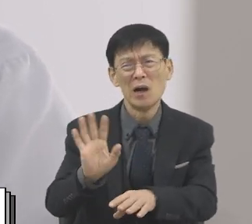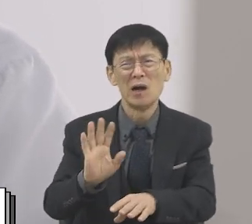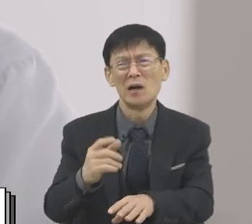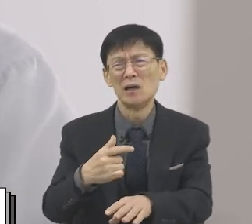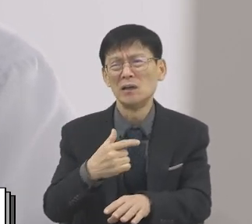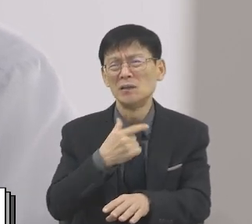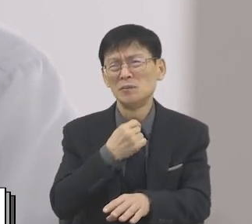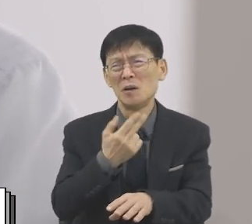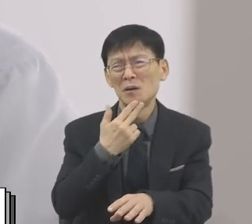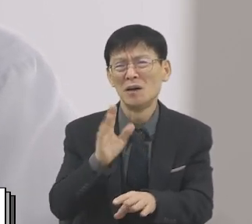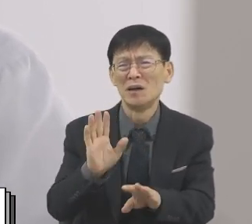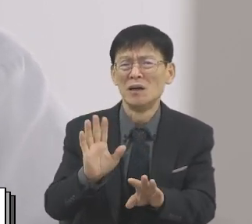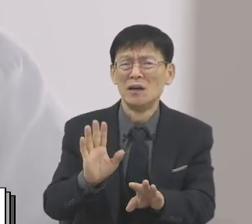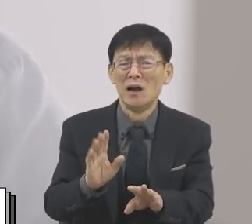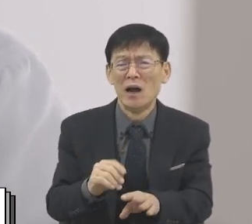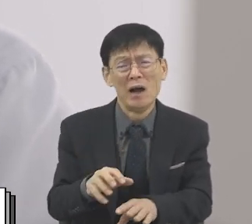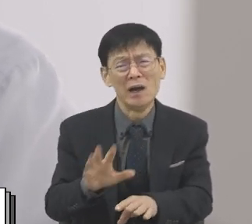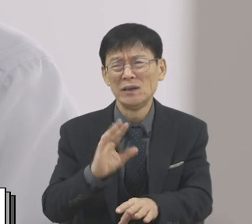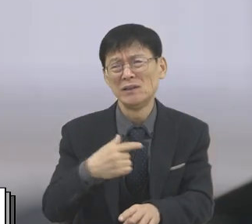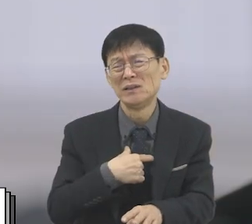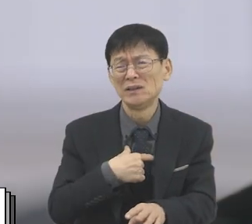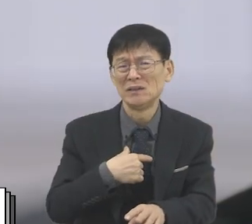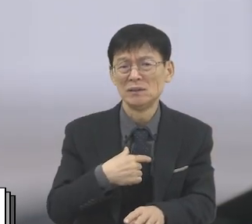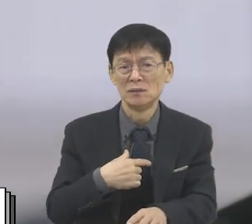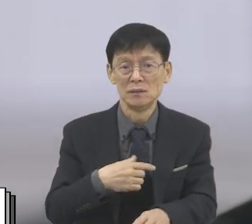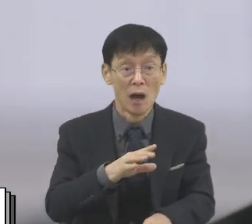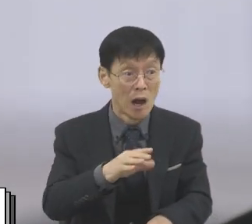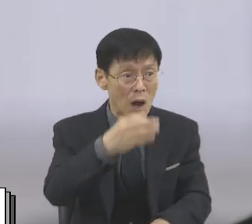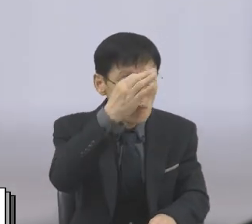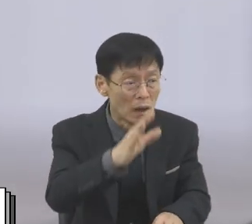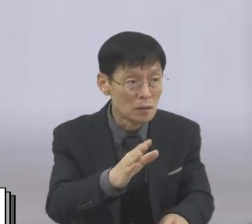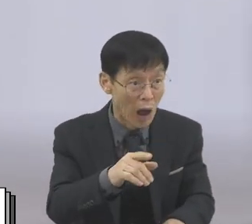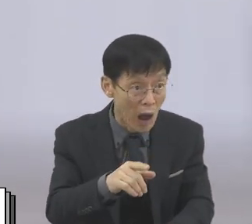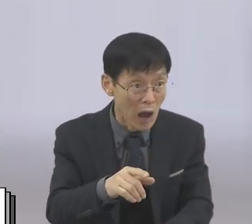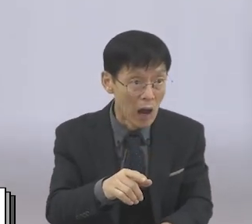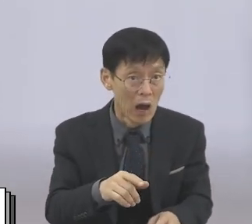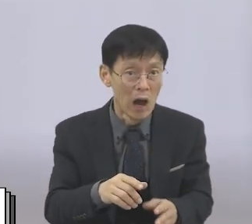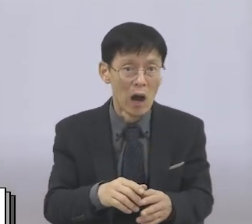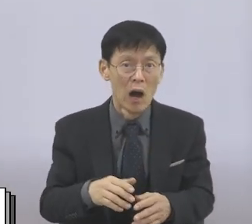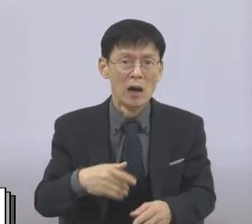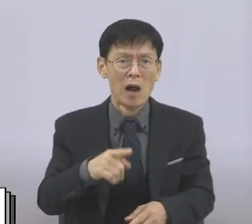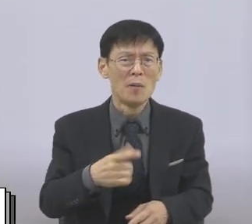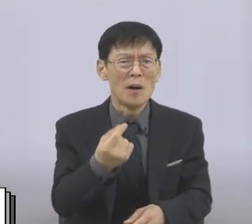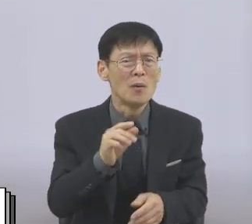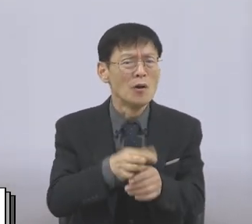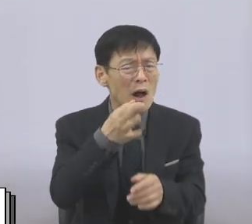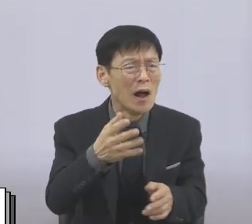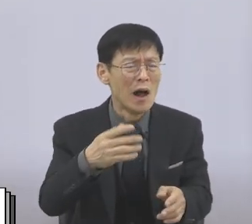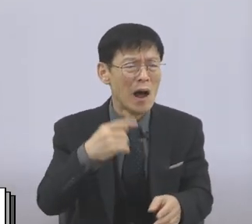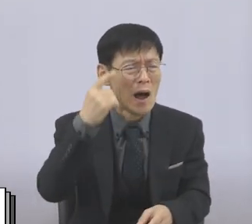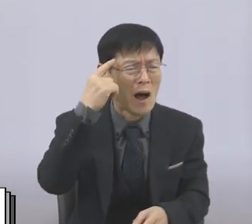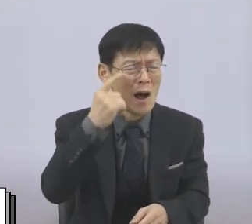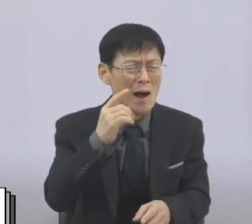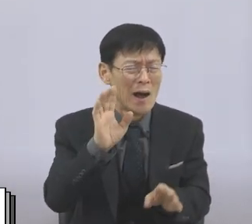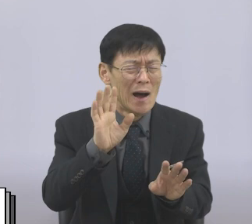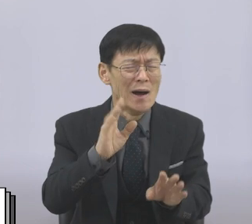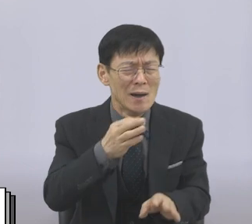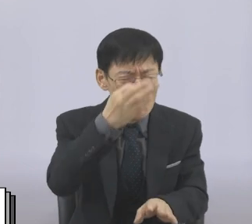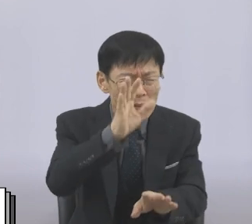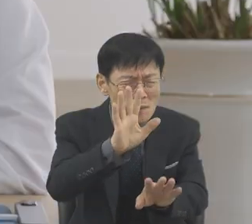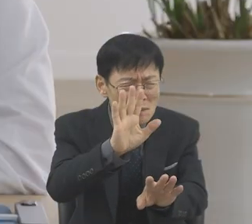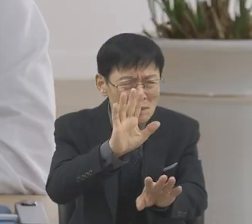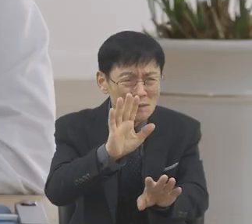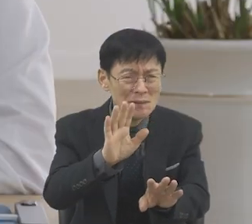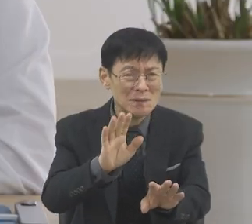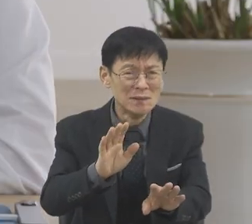손을 올려놓으시면 제가 너무 불편합니다. 미안해요, 성훈 씨. 난 좀 빨리 보여주려고 한 건데 생각이